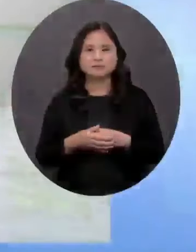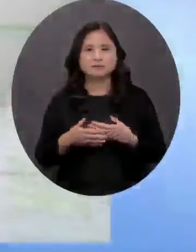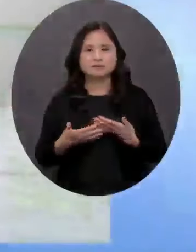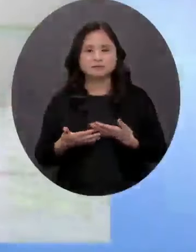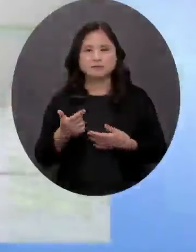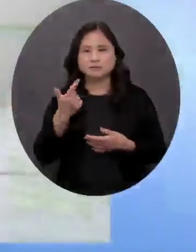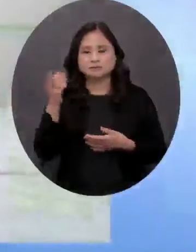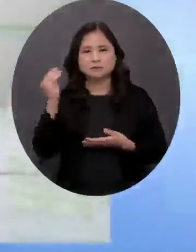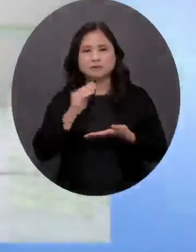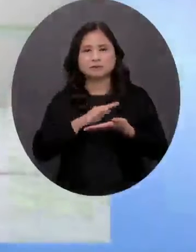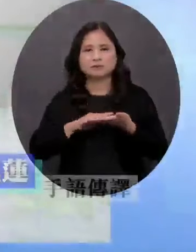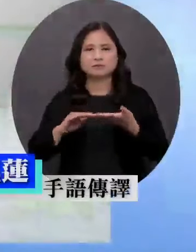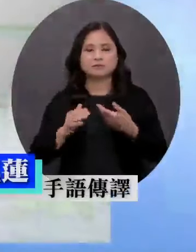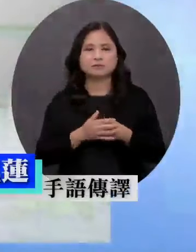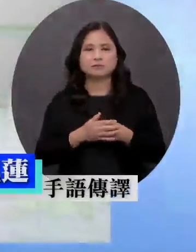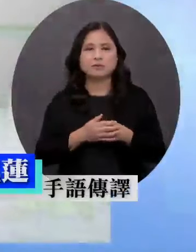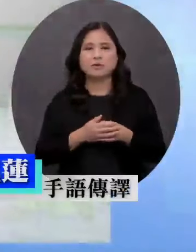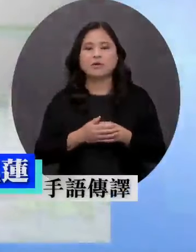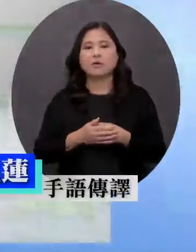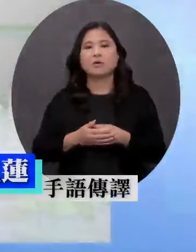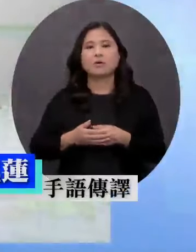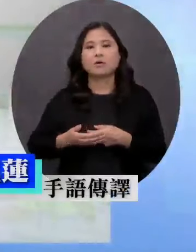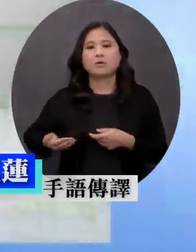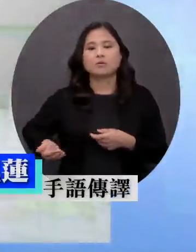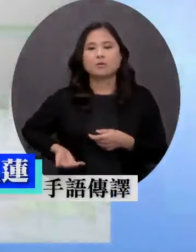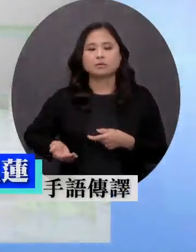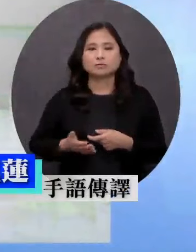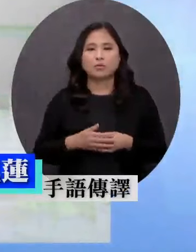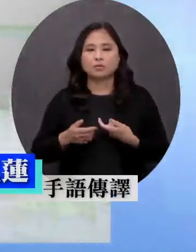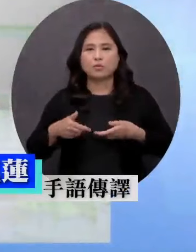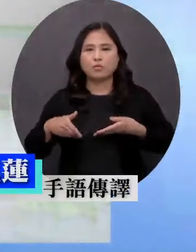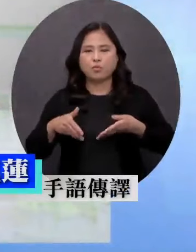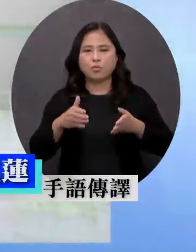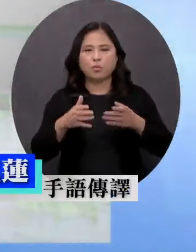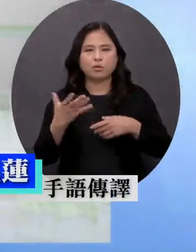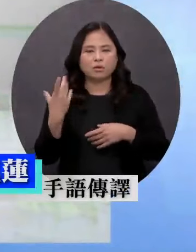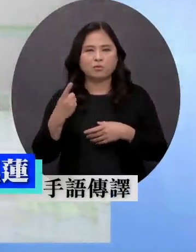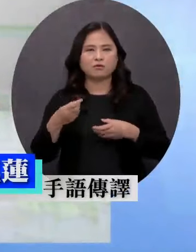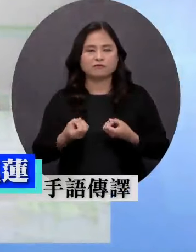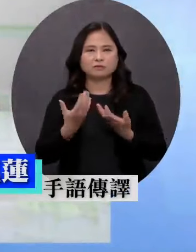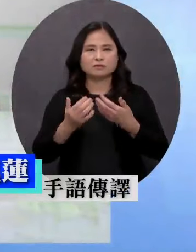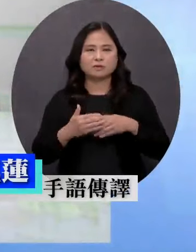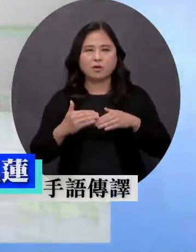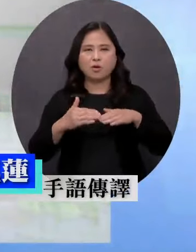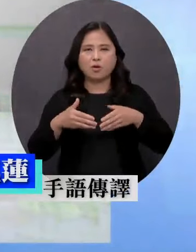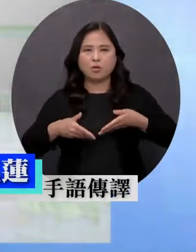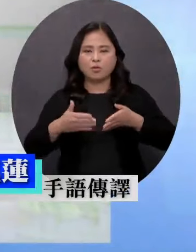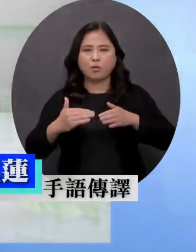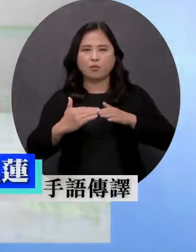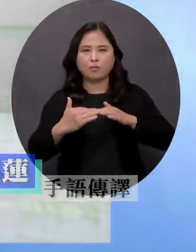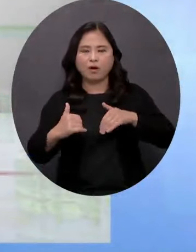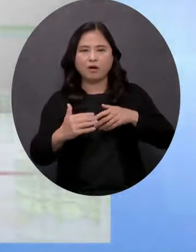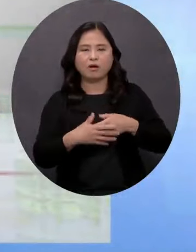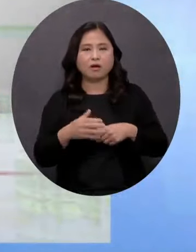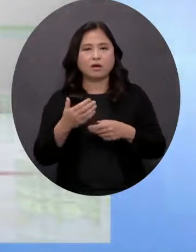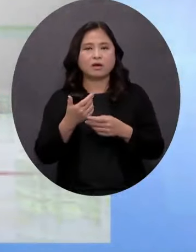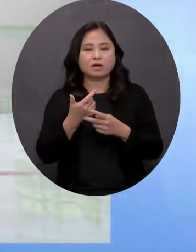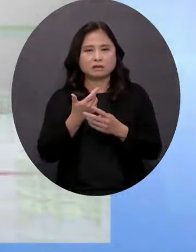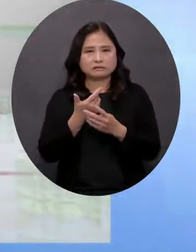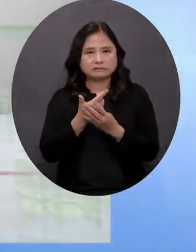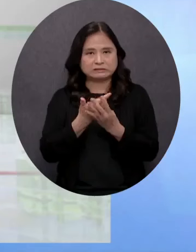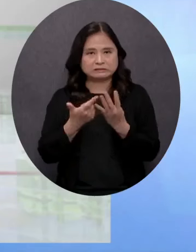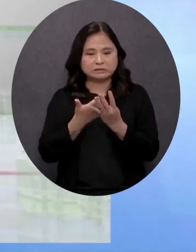睇睇今日新闻内容。广东梅大高速公路寻日发生嘅路面塌陷事故，增至48人死亡，30人